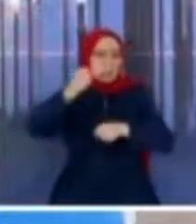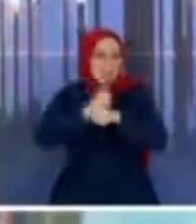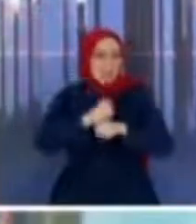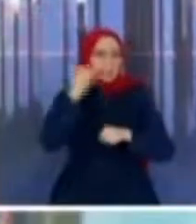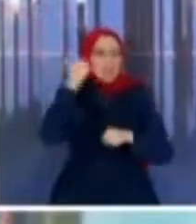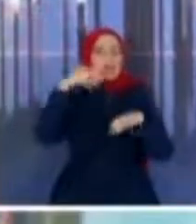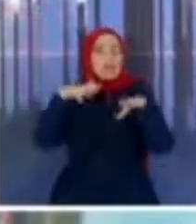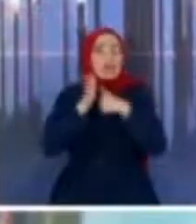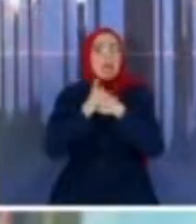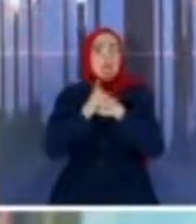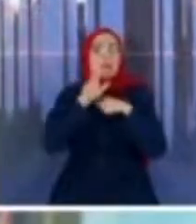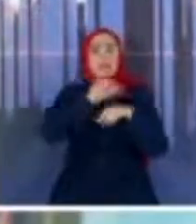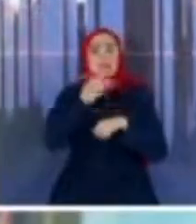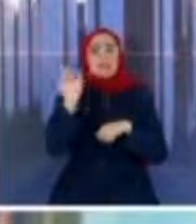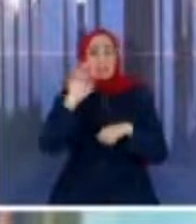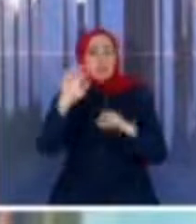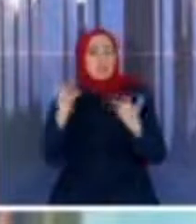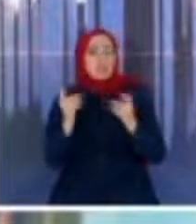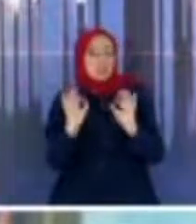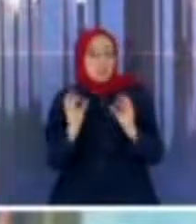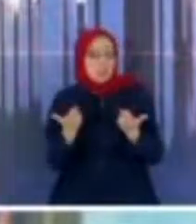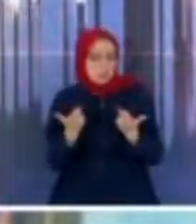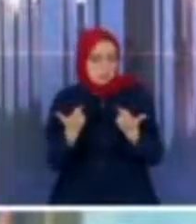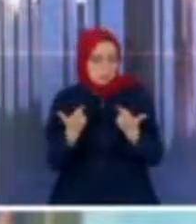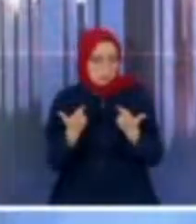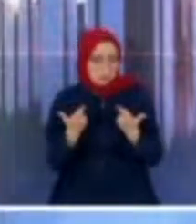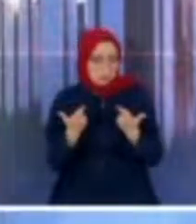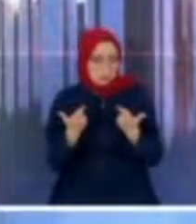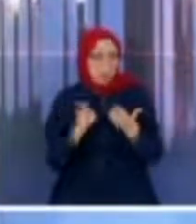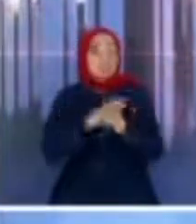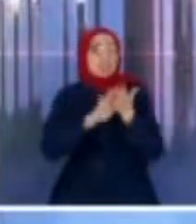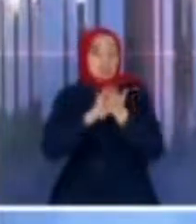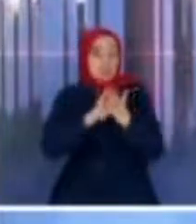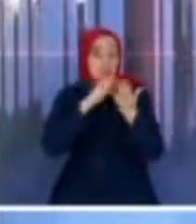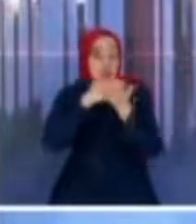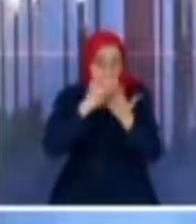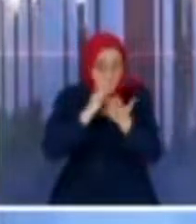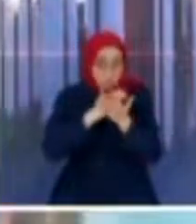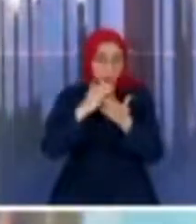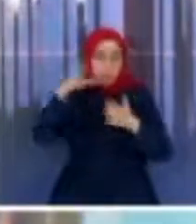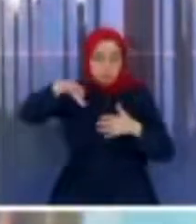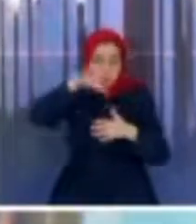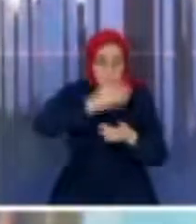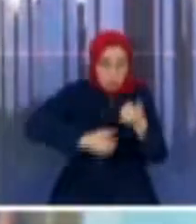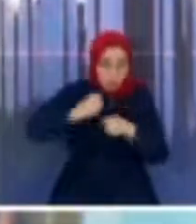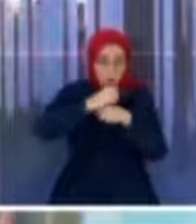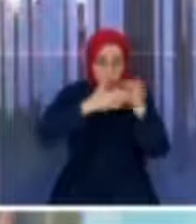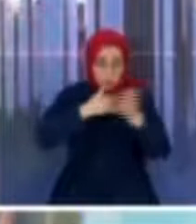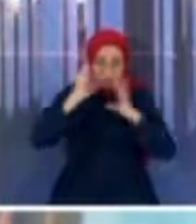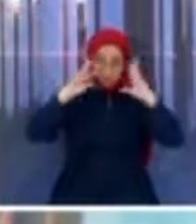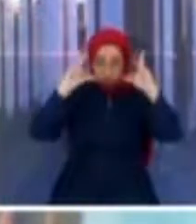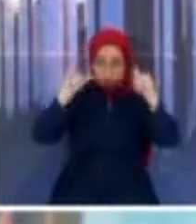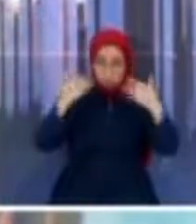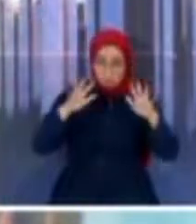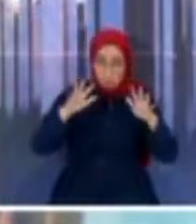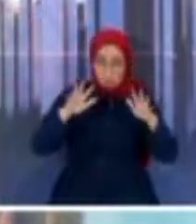فيها؟ وراه سؤال ليجيتيم ونجم نقول لك انه جدا فما شويه ما عادش فما ياسر فلوس كما بعد 2011 كاي اللي